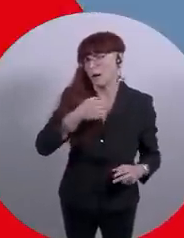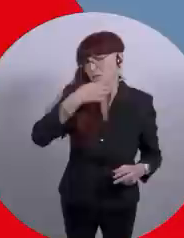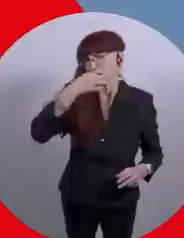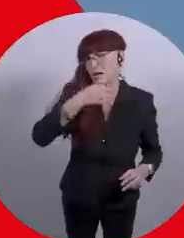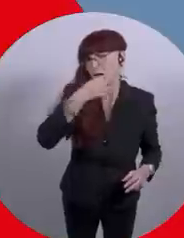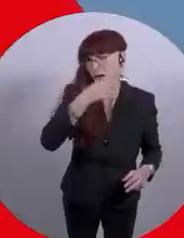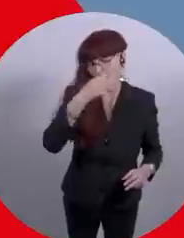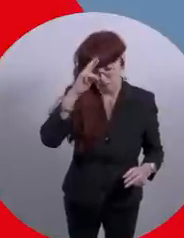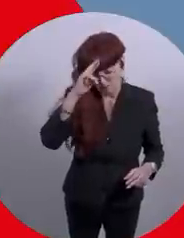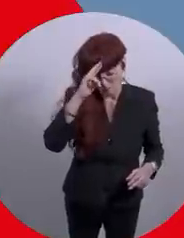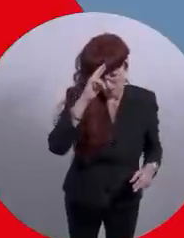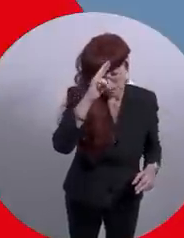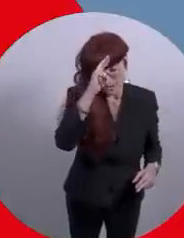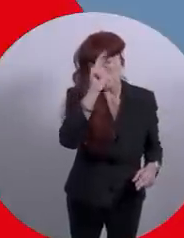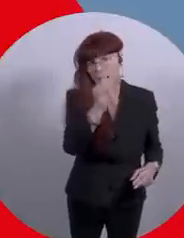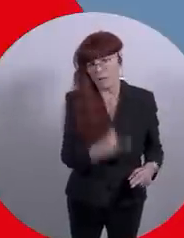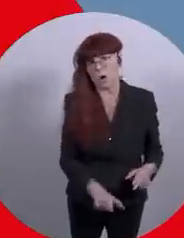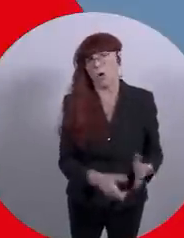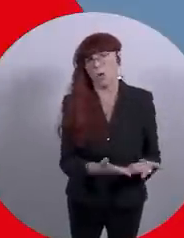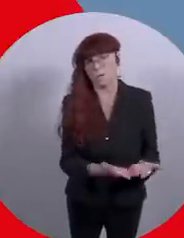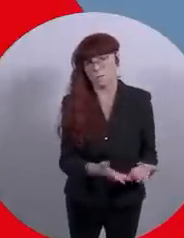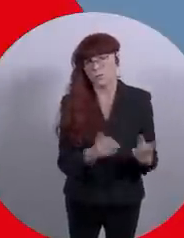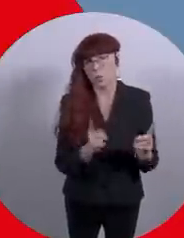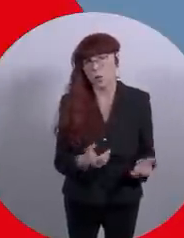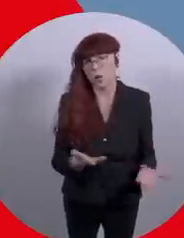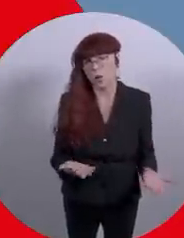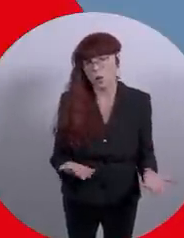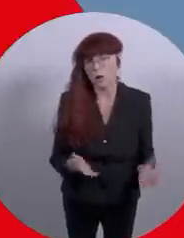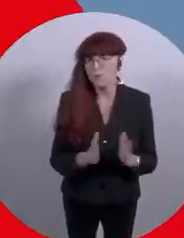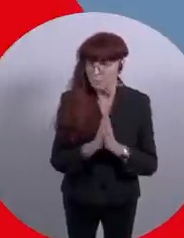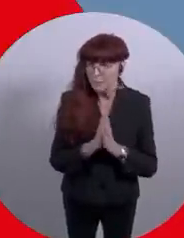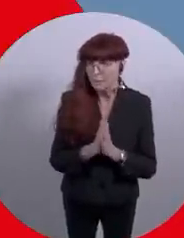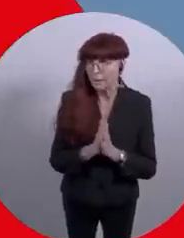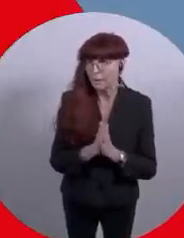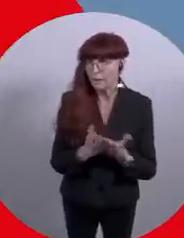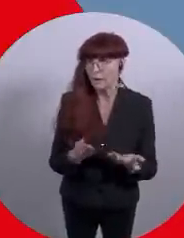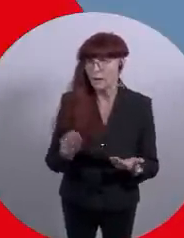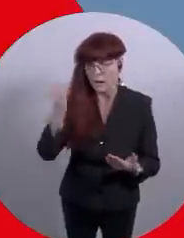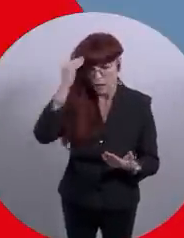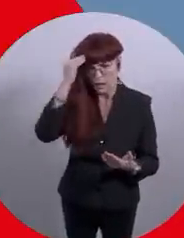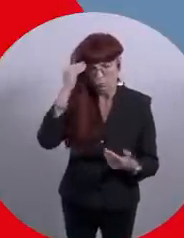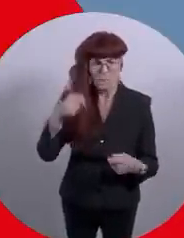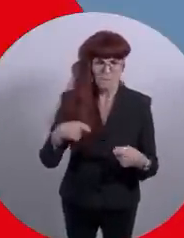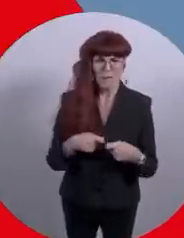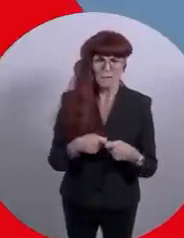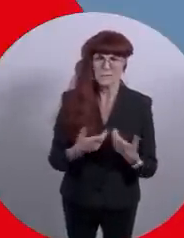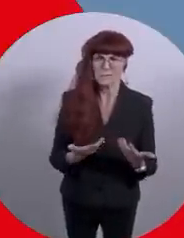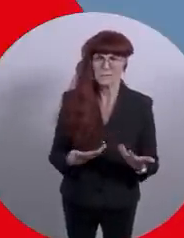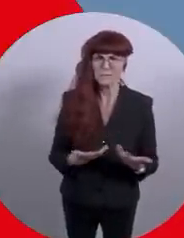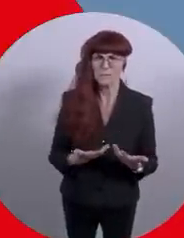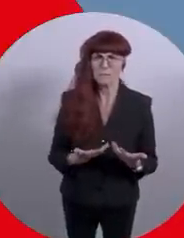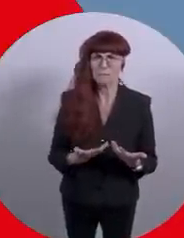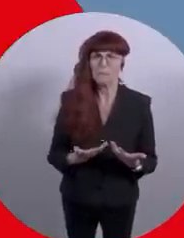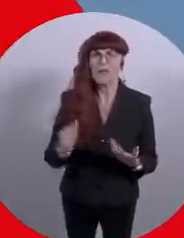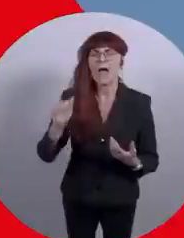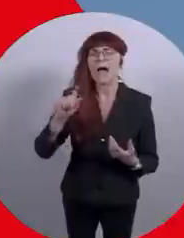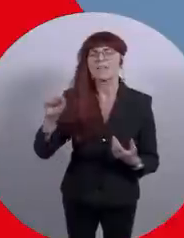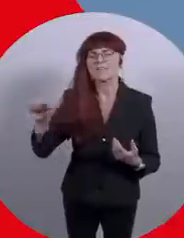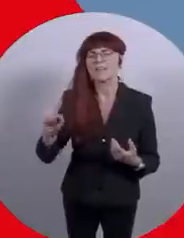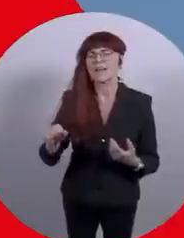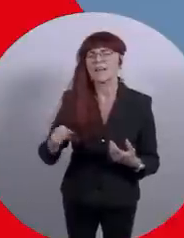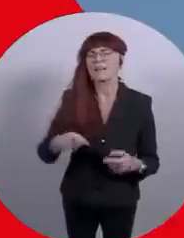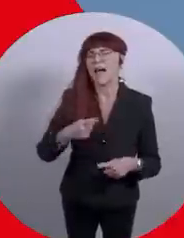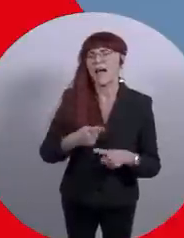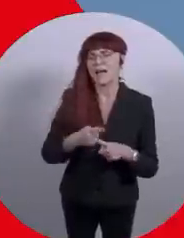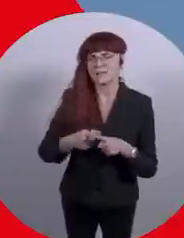aus Respekt vor den Rednerinnen und Rednern ich glaube das wäre angebracht und er darf die Astrid Eisenkopf